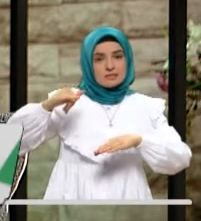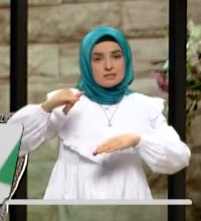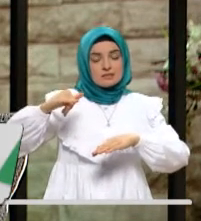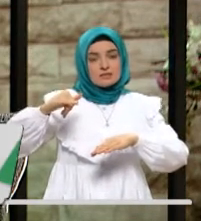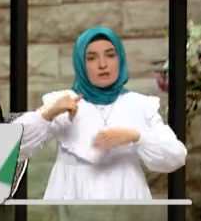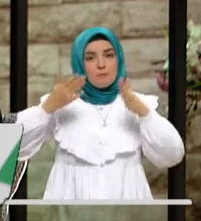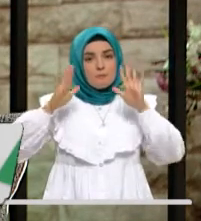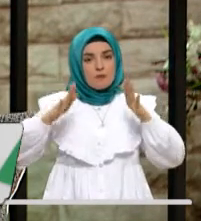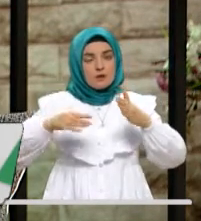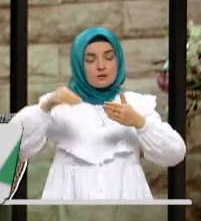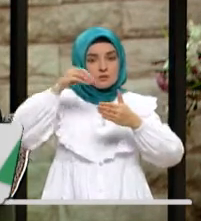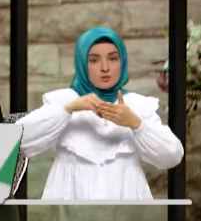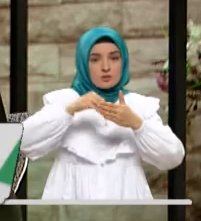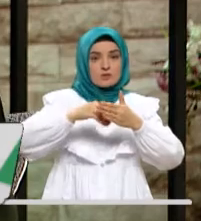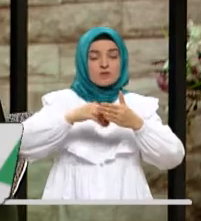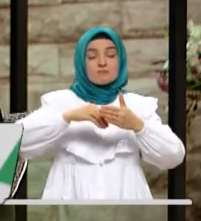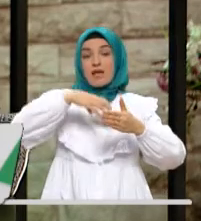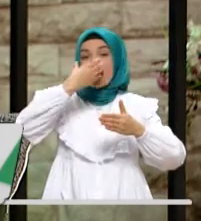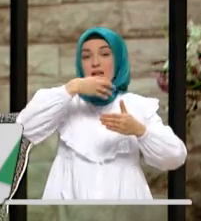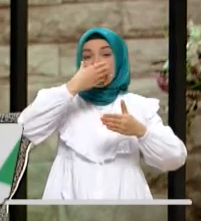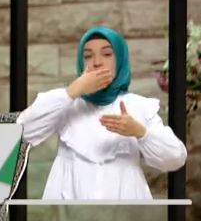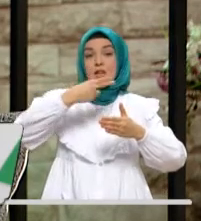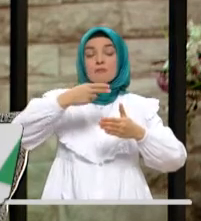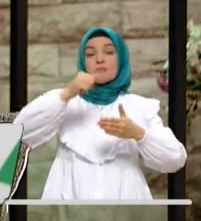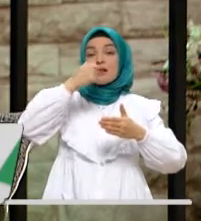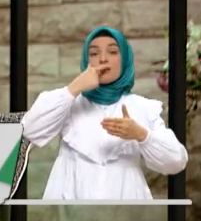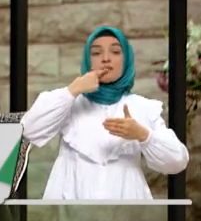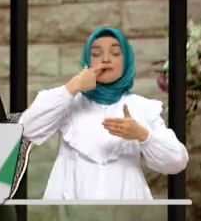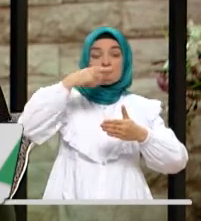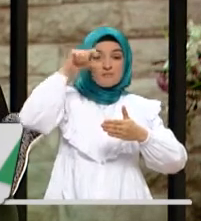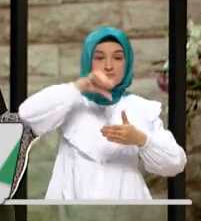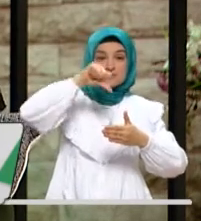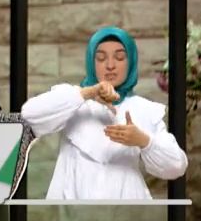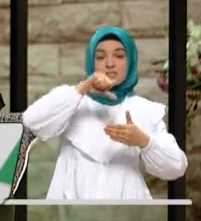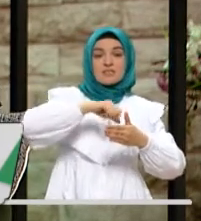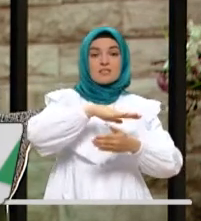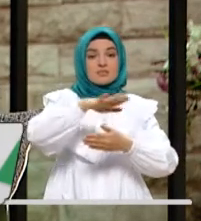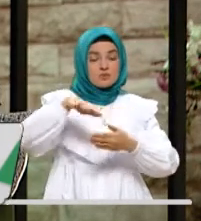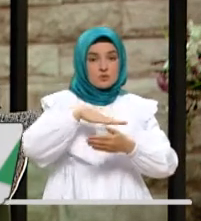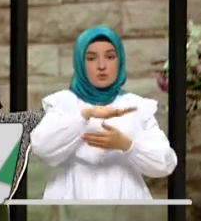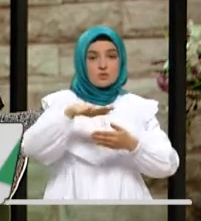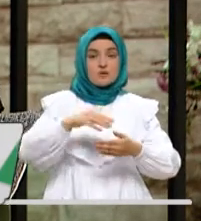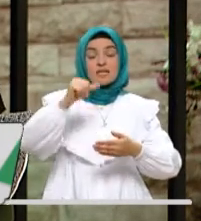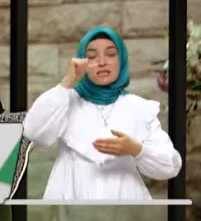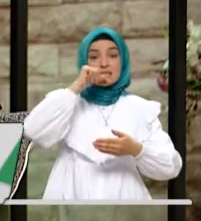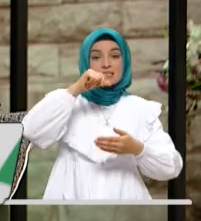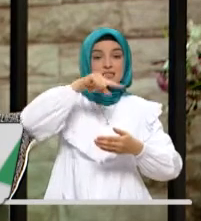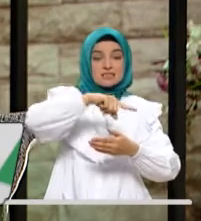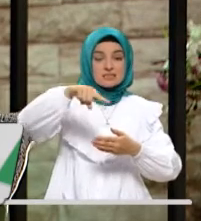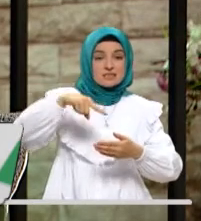parlatıcı gözüne bir elma sirkesiyle beraber limon tuzu karışımı koyarsanız en azından sirkeyle biraz daha o